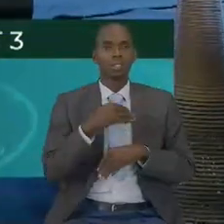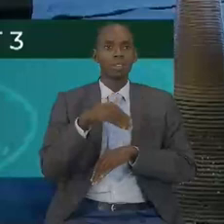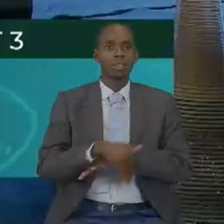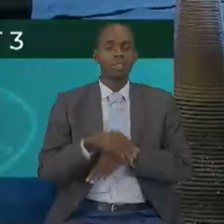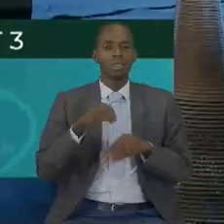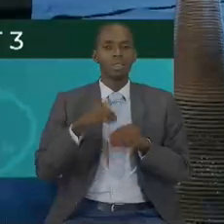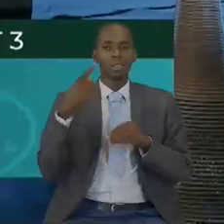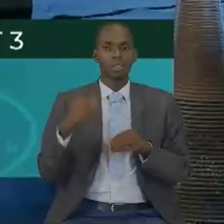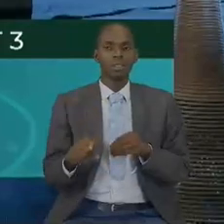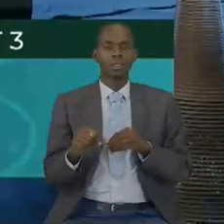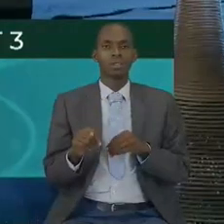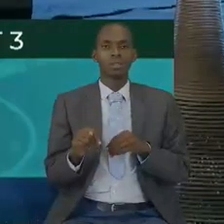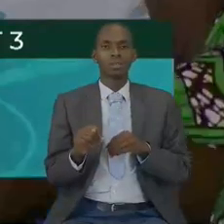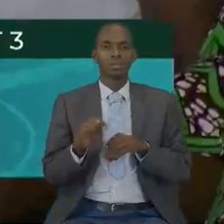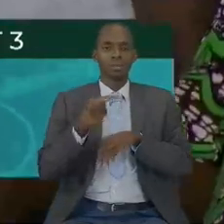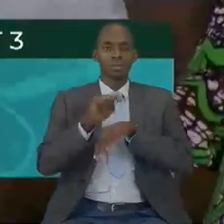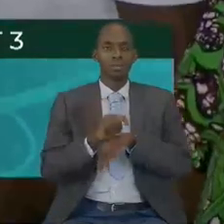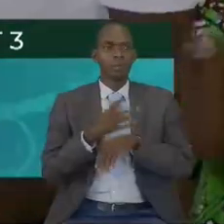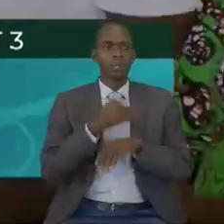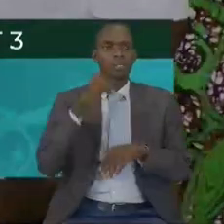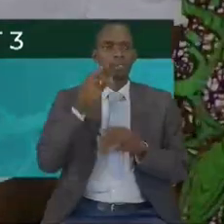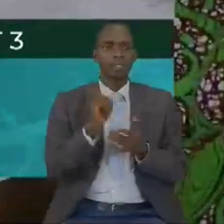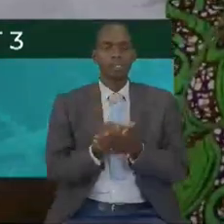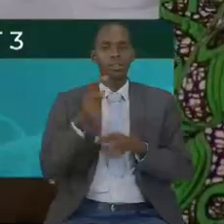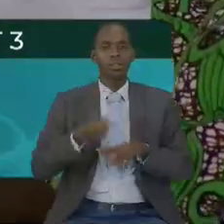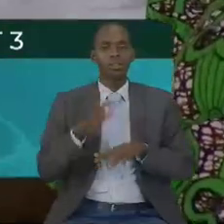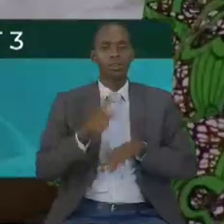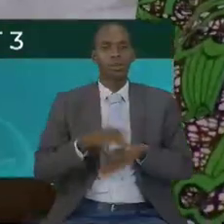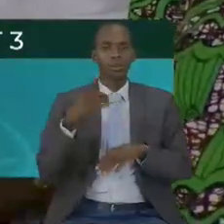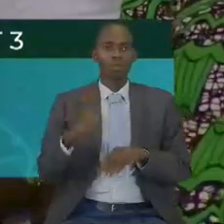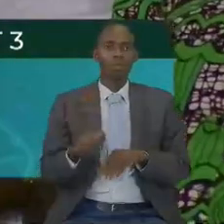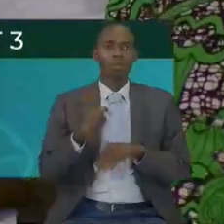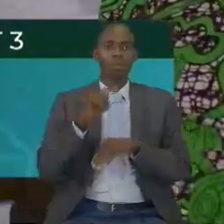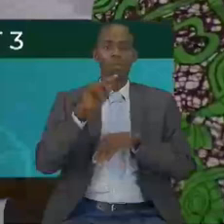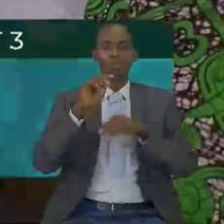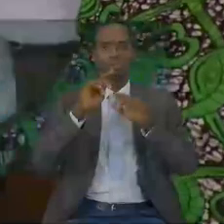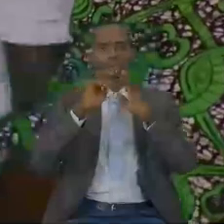nuit dans son temple. Celui qui est assis sur le